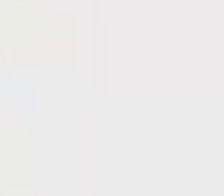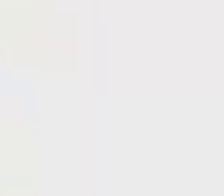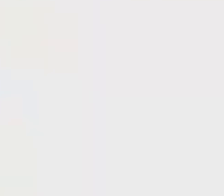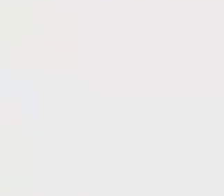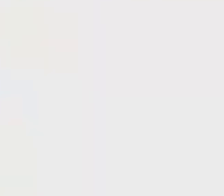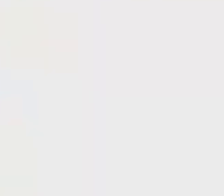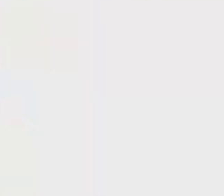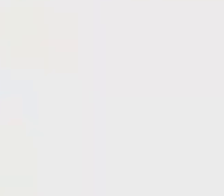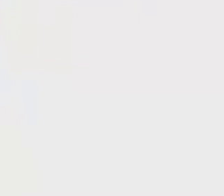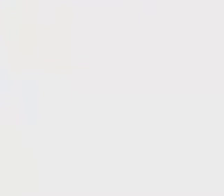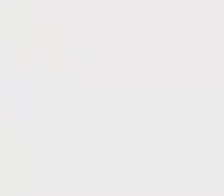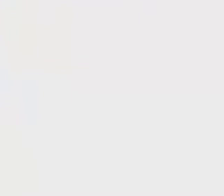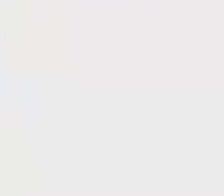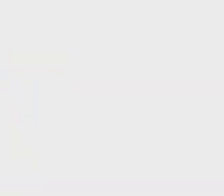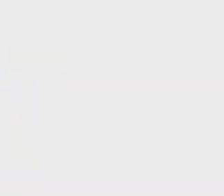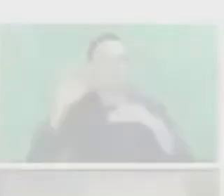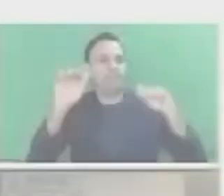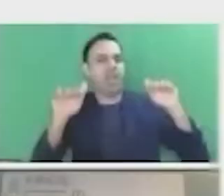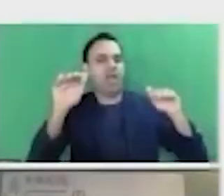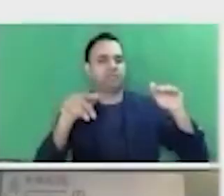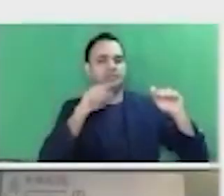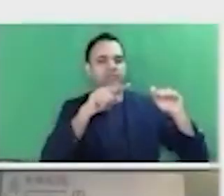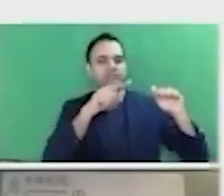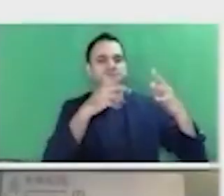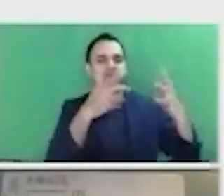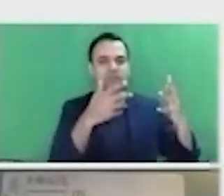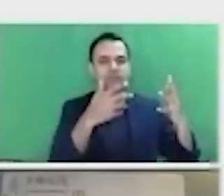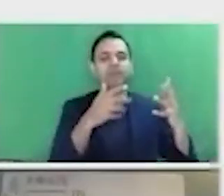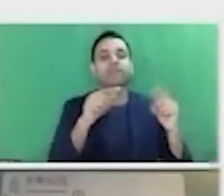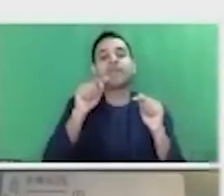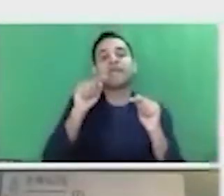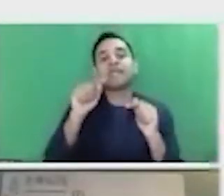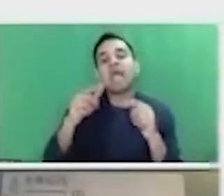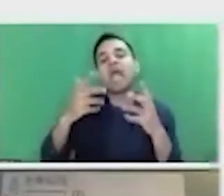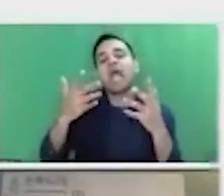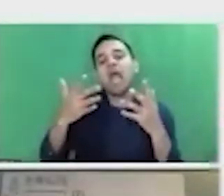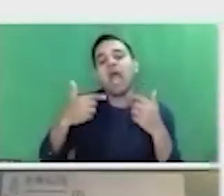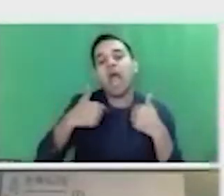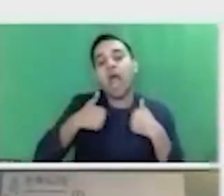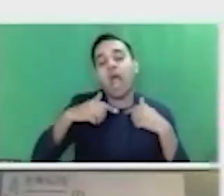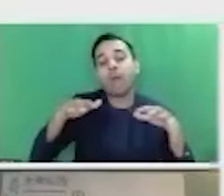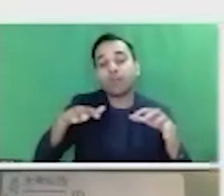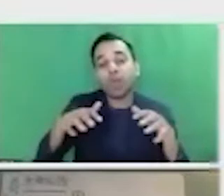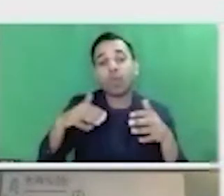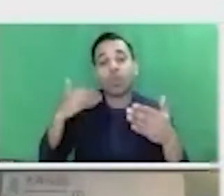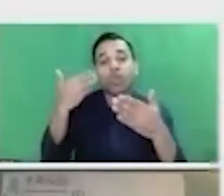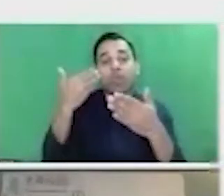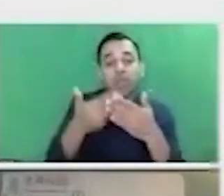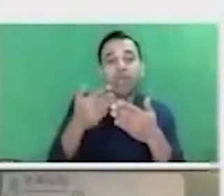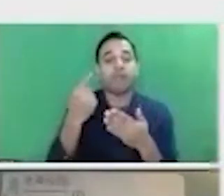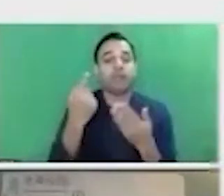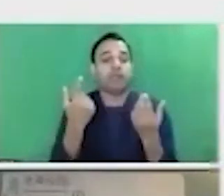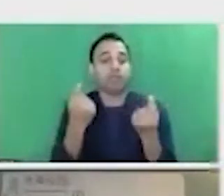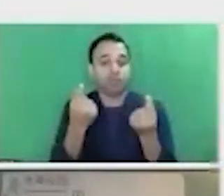إيجاد التوازن بين ما نريد أن نقوم به وأيضا محاولة أن نكون